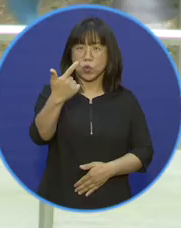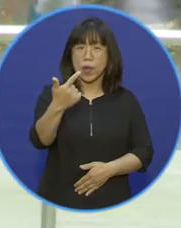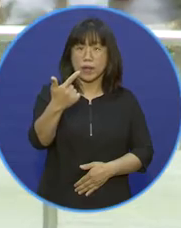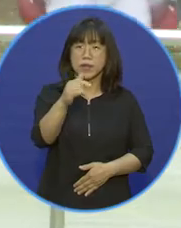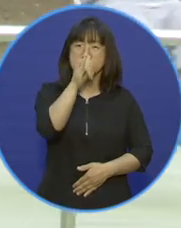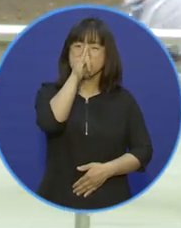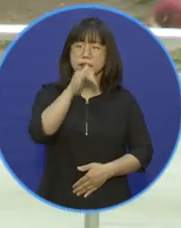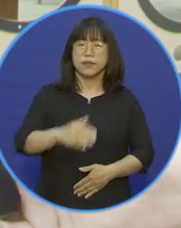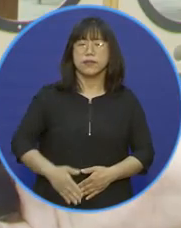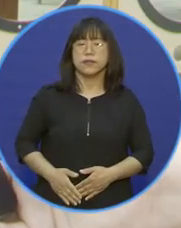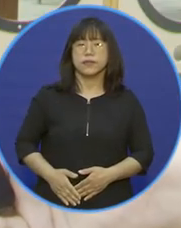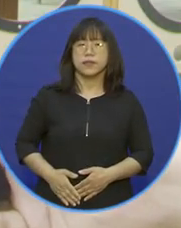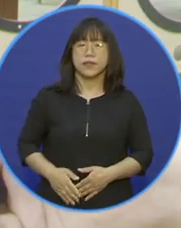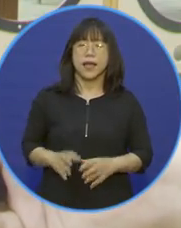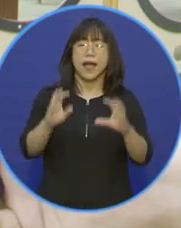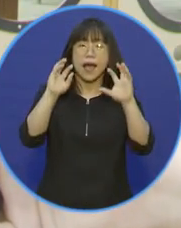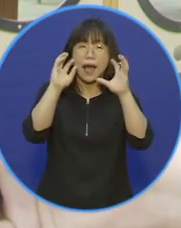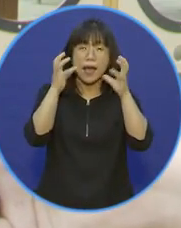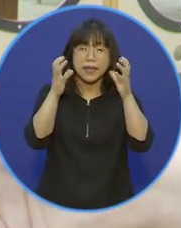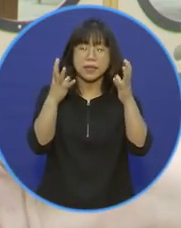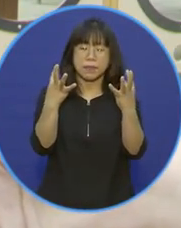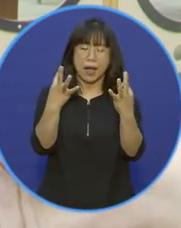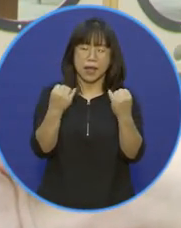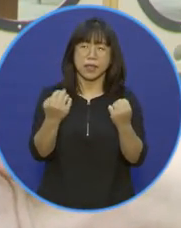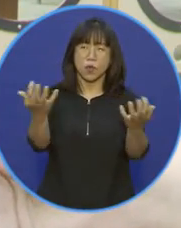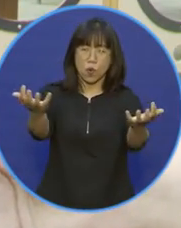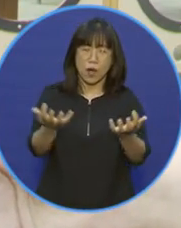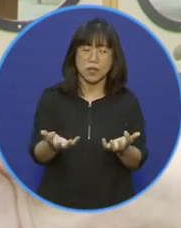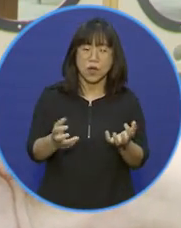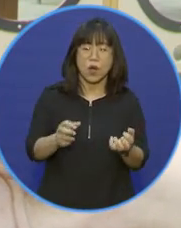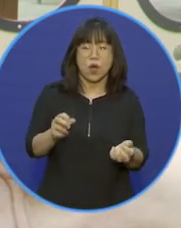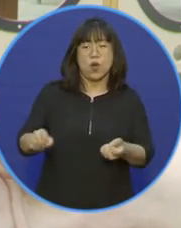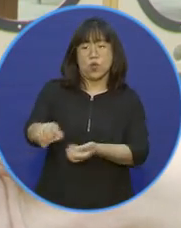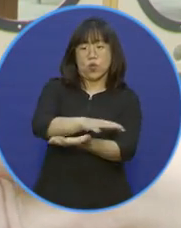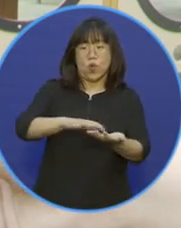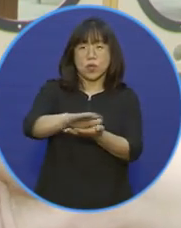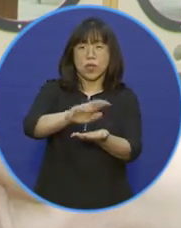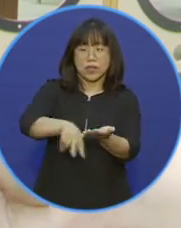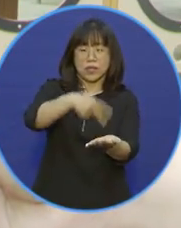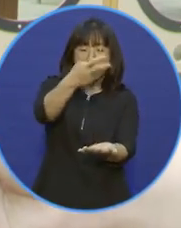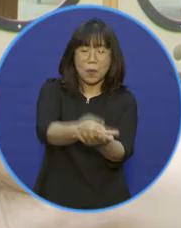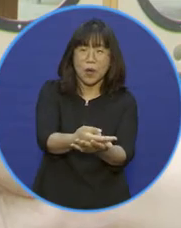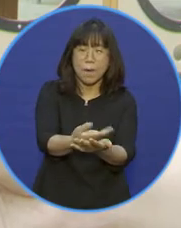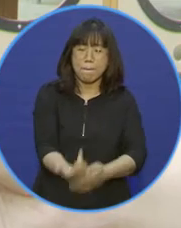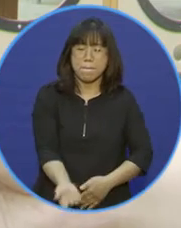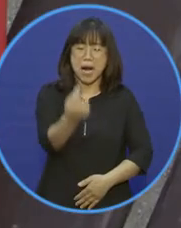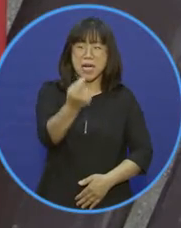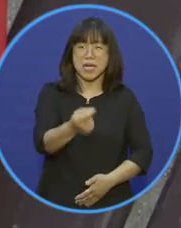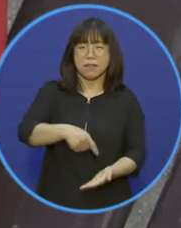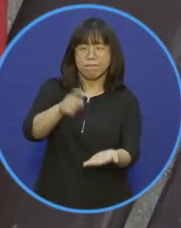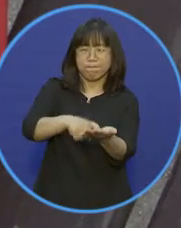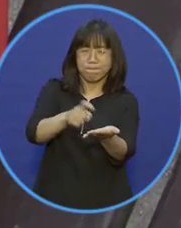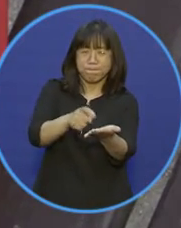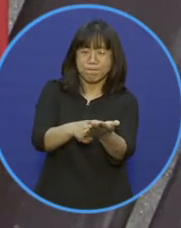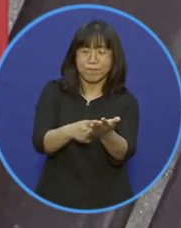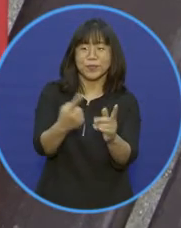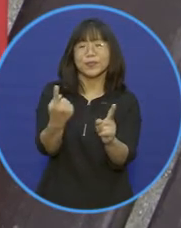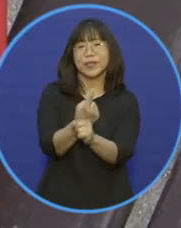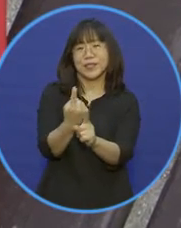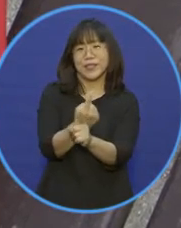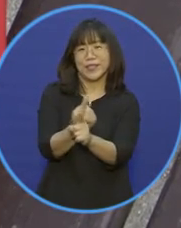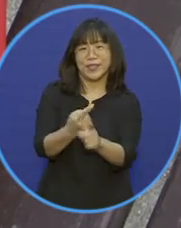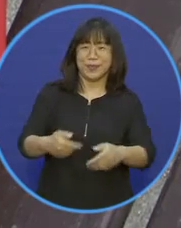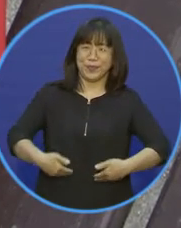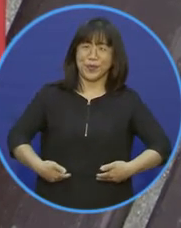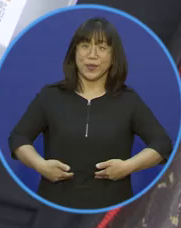있습니다. 그러니까 놀이터에 아이들이 많이 와서 뛰어놀다가 넘어졌을 때 빨리 응급처치할